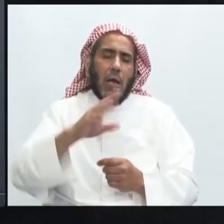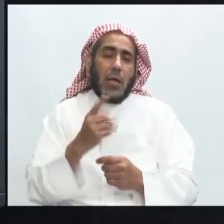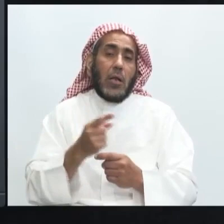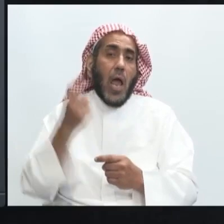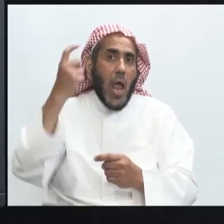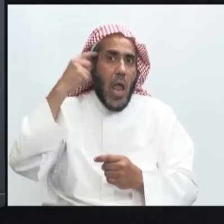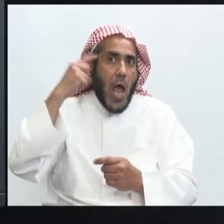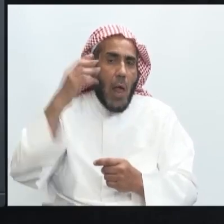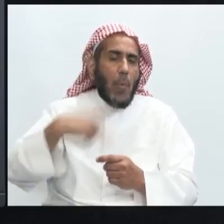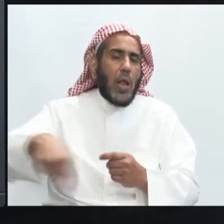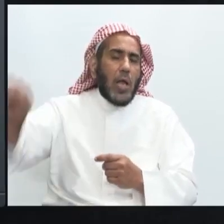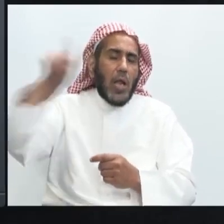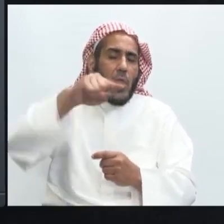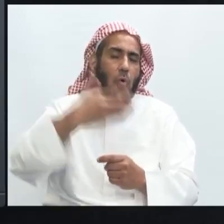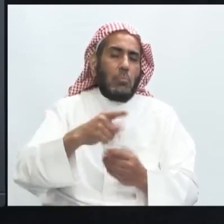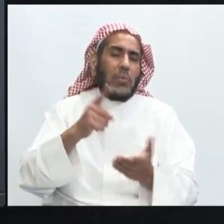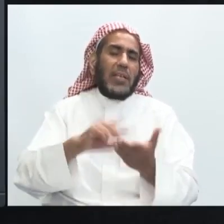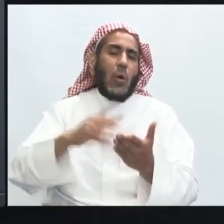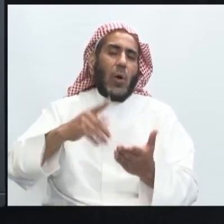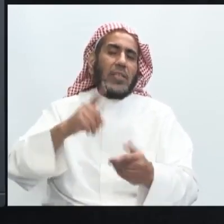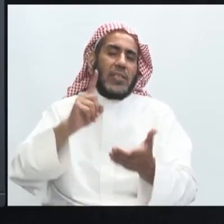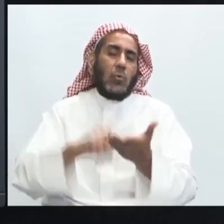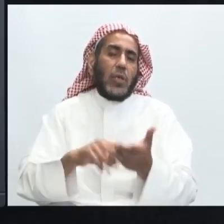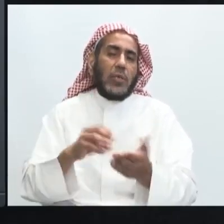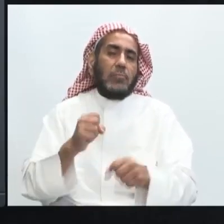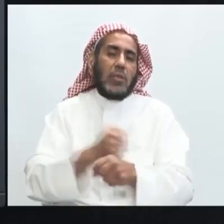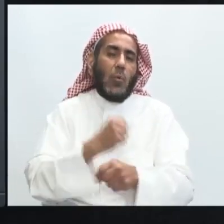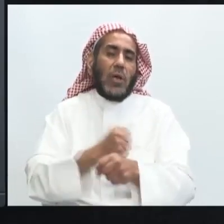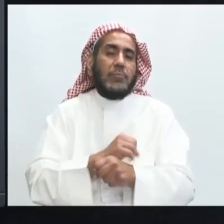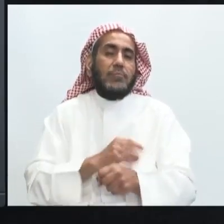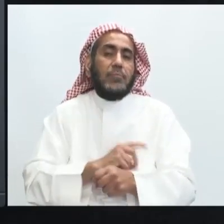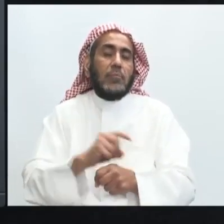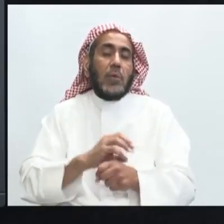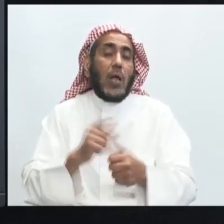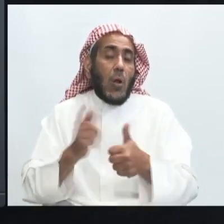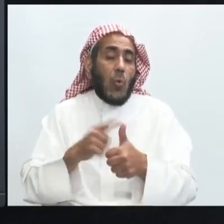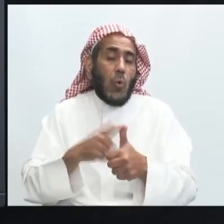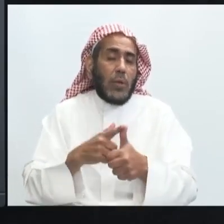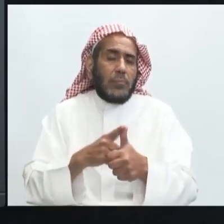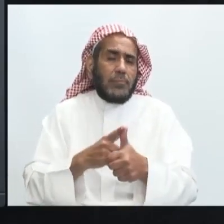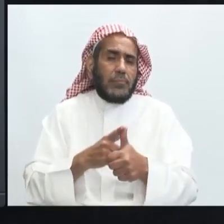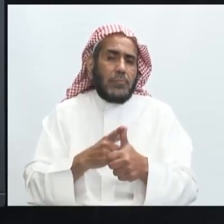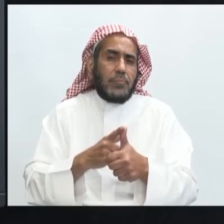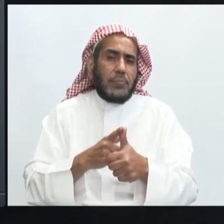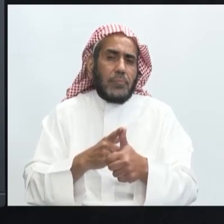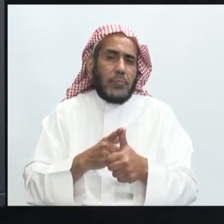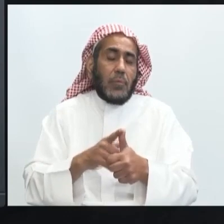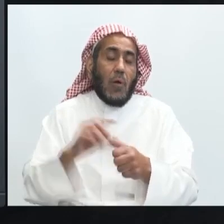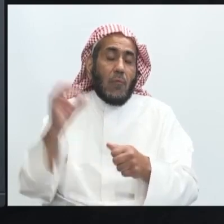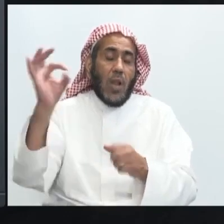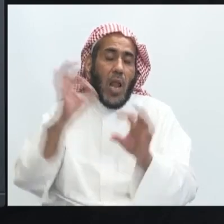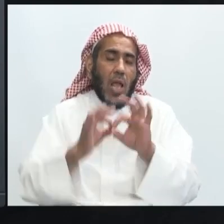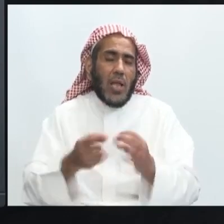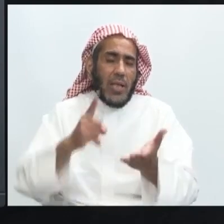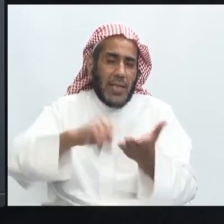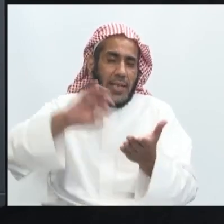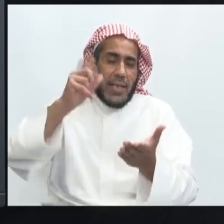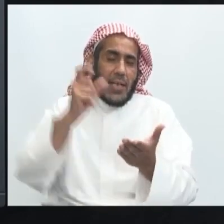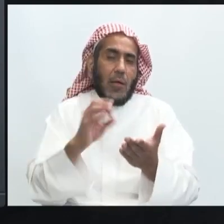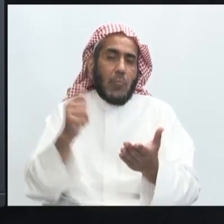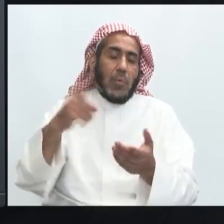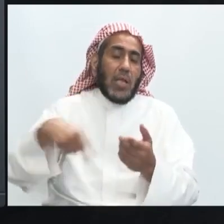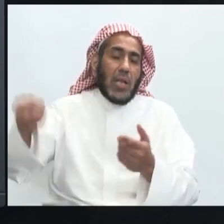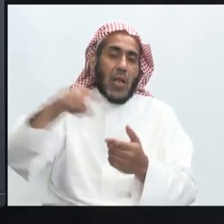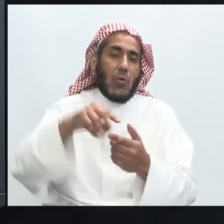اليكم لمرسلون ما الفرق بين ادوات التوكيد هنا وكيف ان الاولى طبعا هي في الايه الاولى هنا انا اليكم